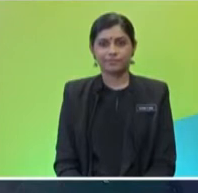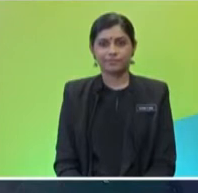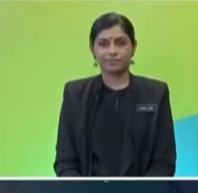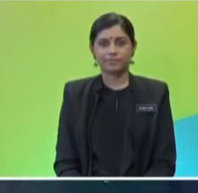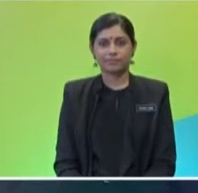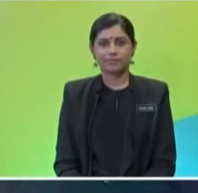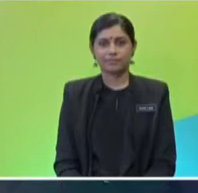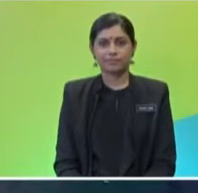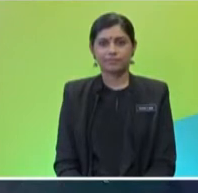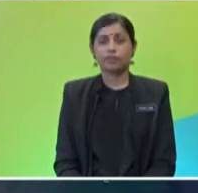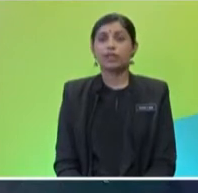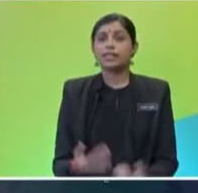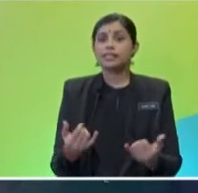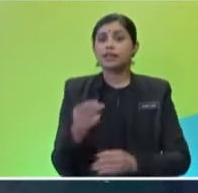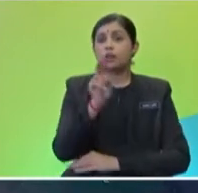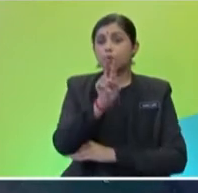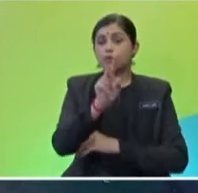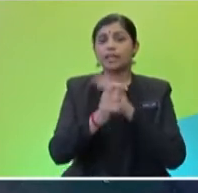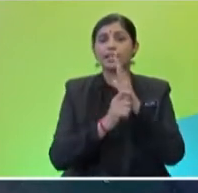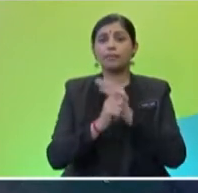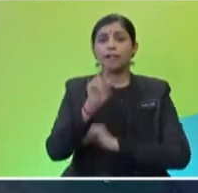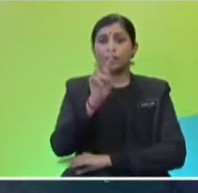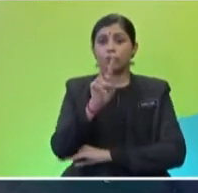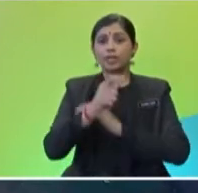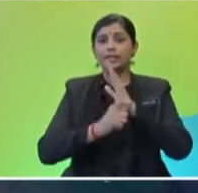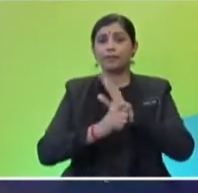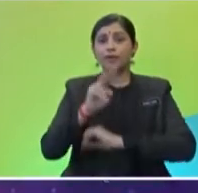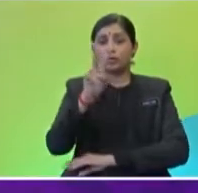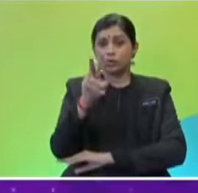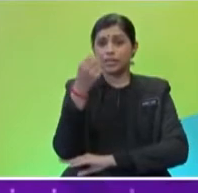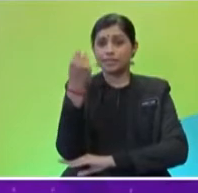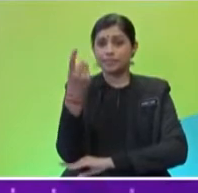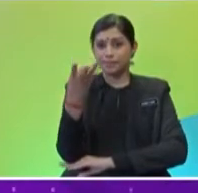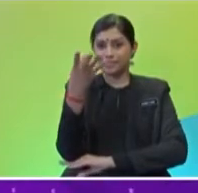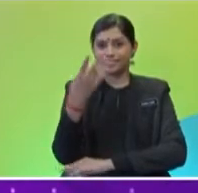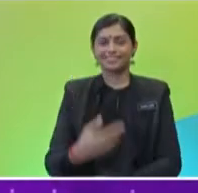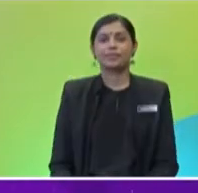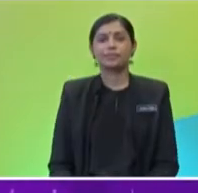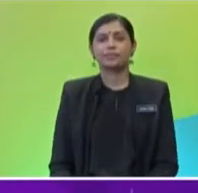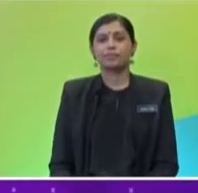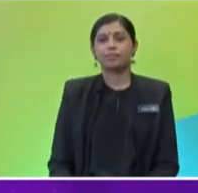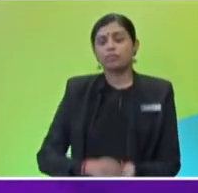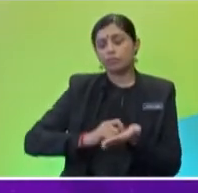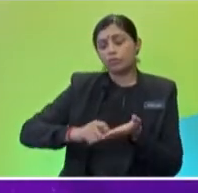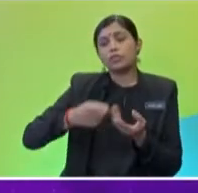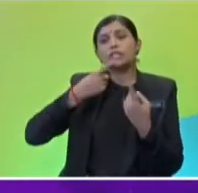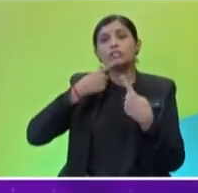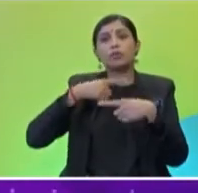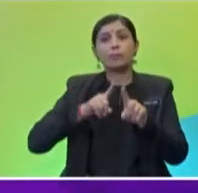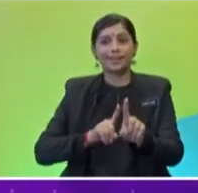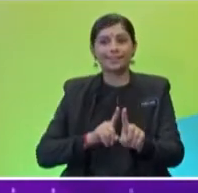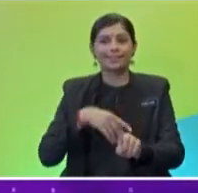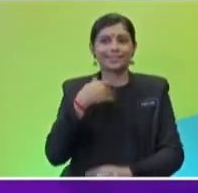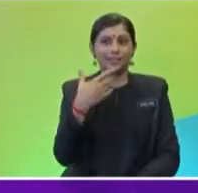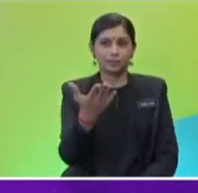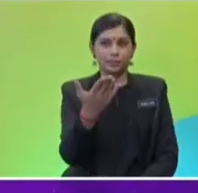rakan-rakan yang lain, 2 tambah 2 tambah 2 sama dengan berapa? Sila tulis dan paparkan jawapan